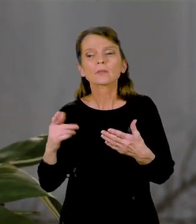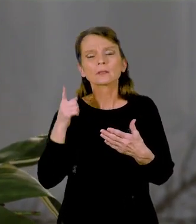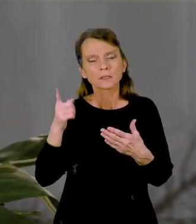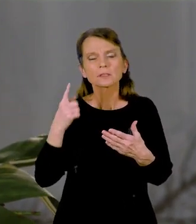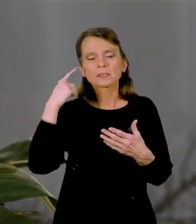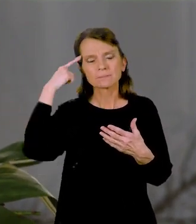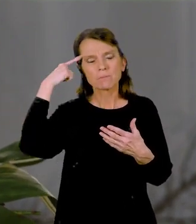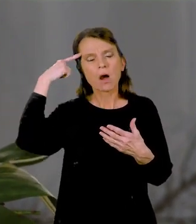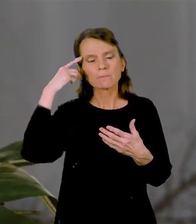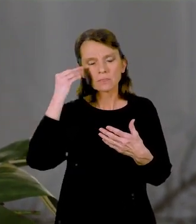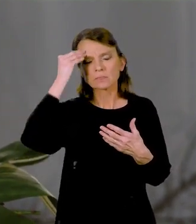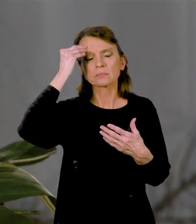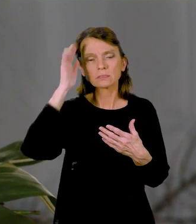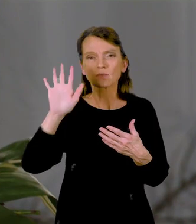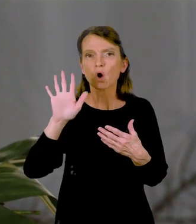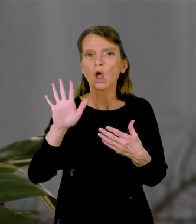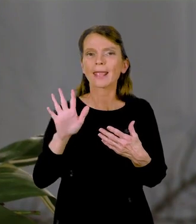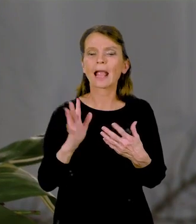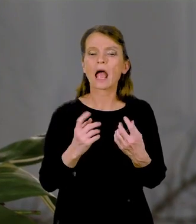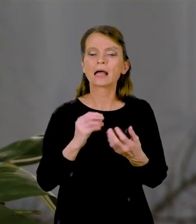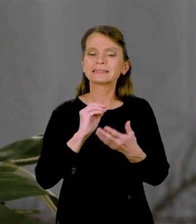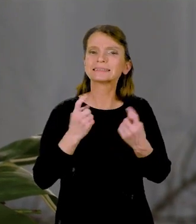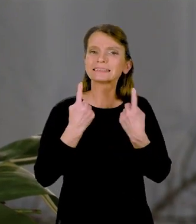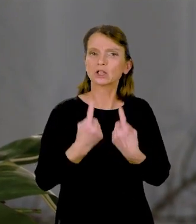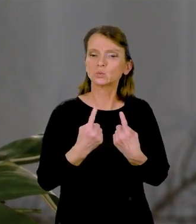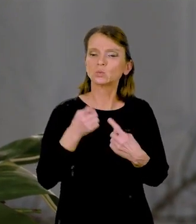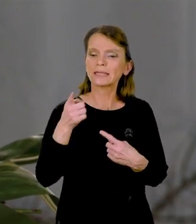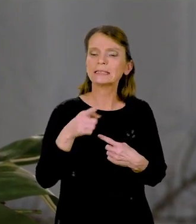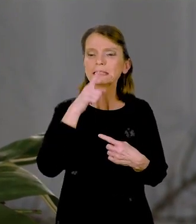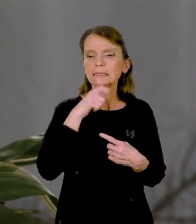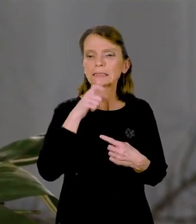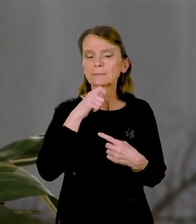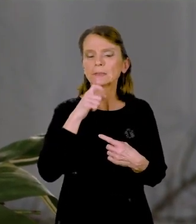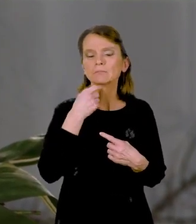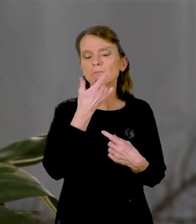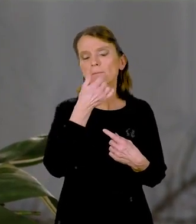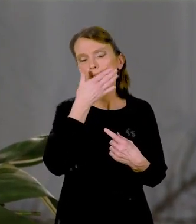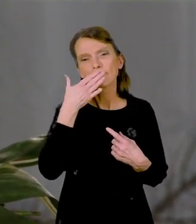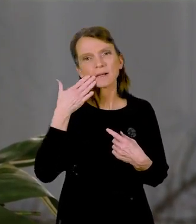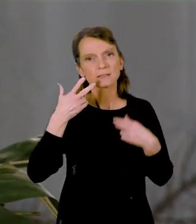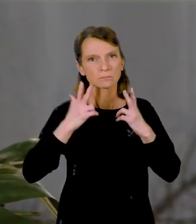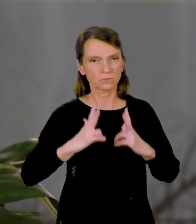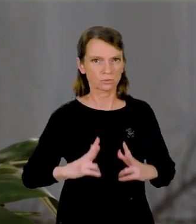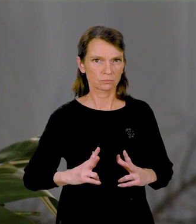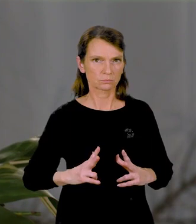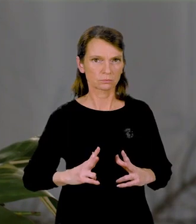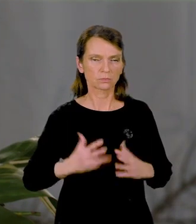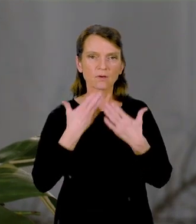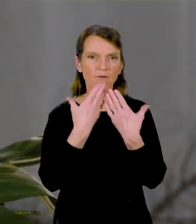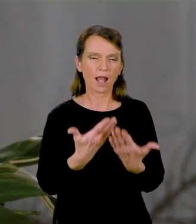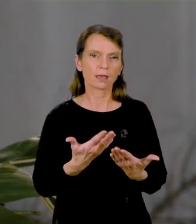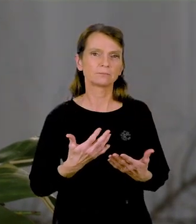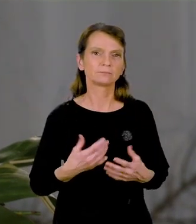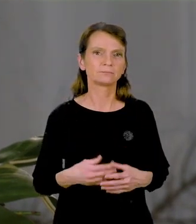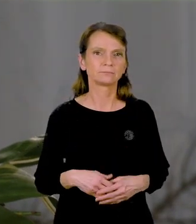stanu se svojega spomni. Trpi brez miru. Hvala.